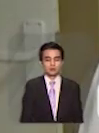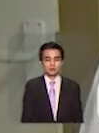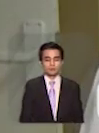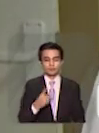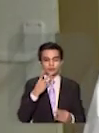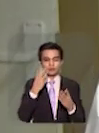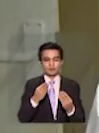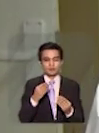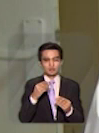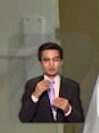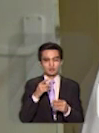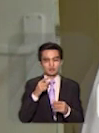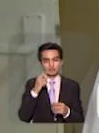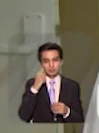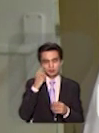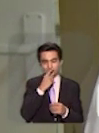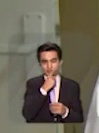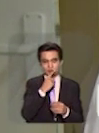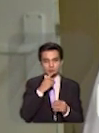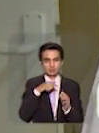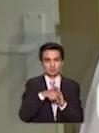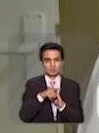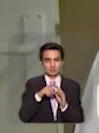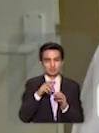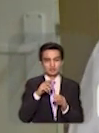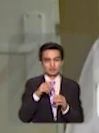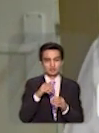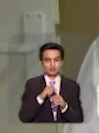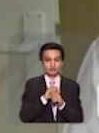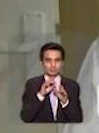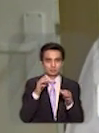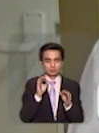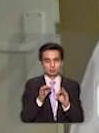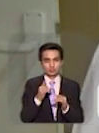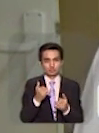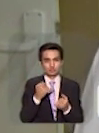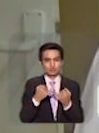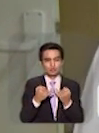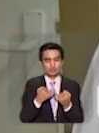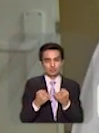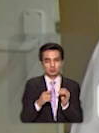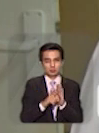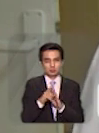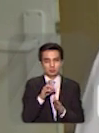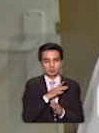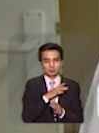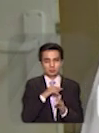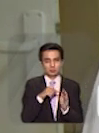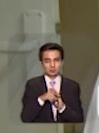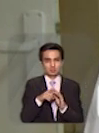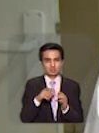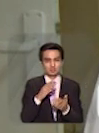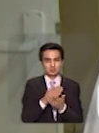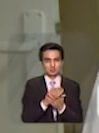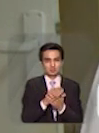күннен бастап көздерінде бастады, сон кішкене бала сарғайды, сон бәрі іштен болған